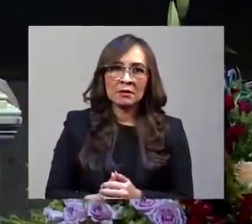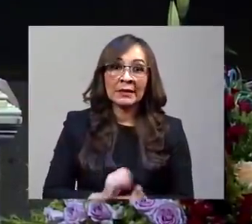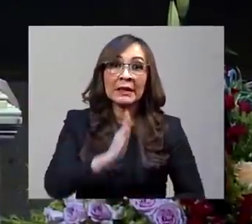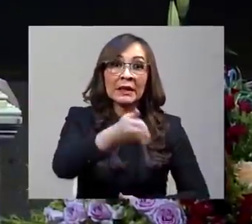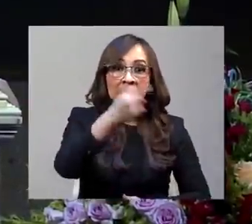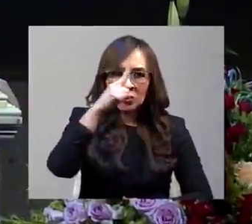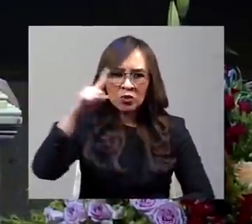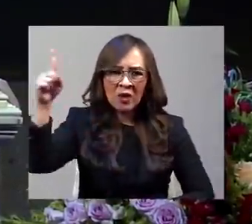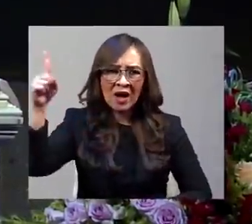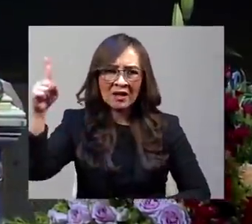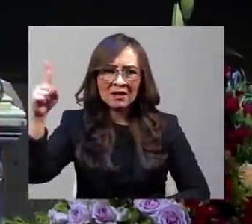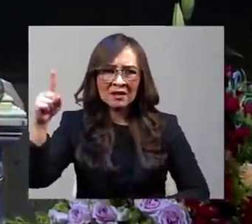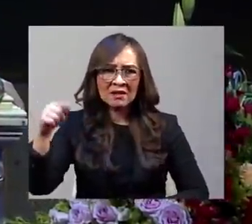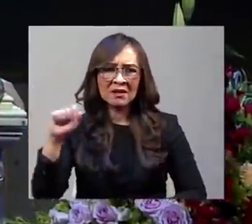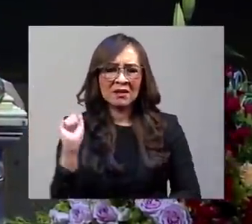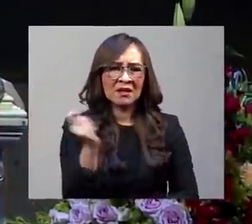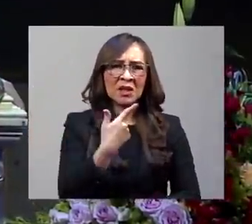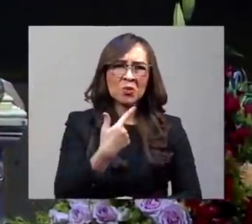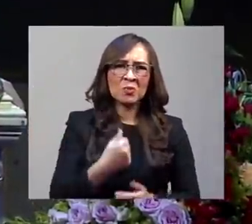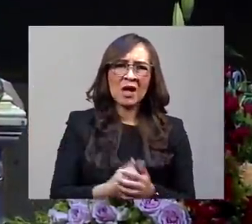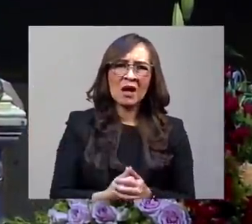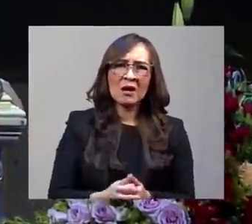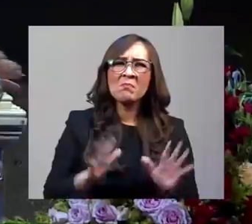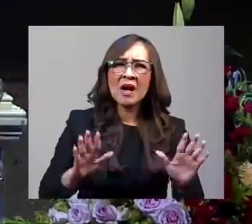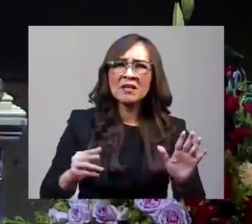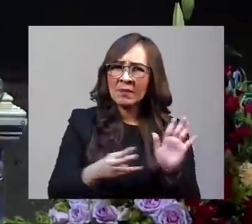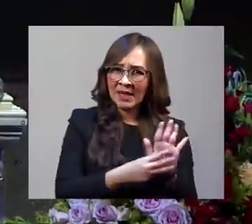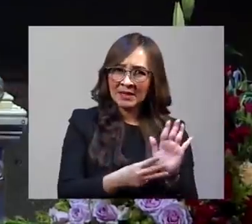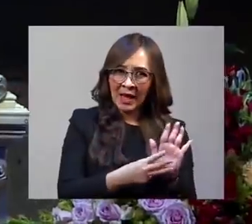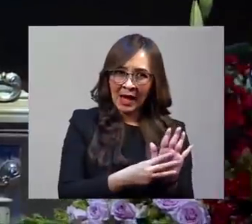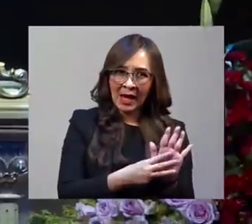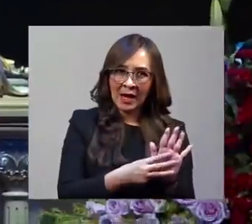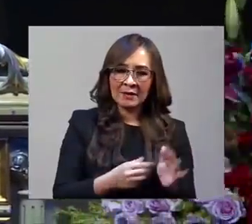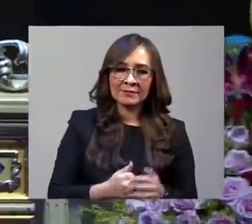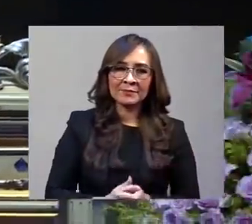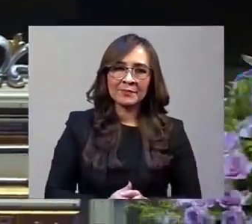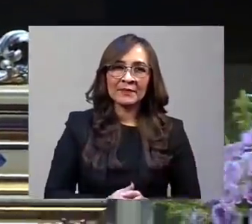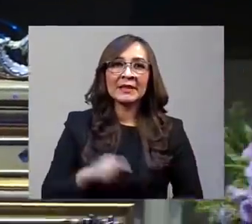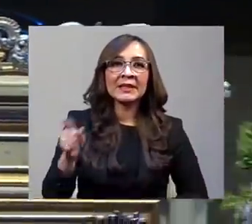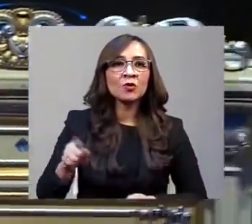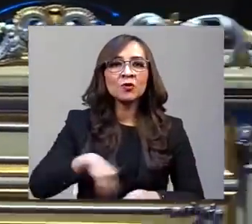Karena itulah yang tetap ditetapkan oleh firman Tuhan, ya kan? Nah, saya percaya.